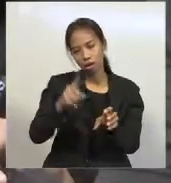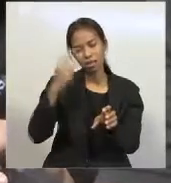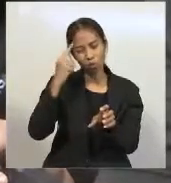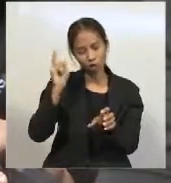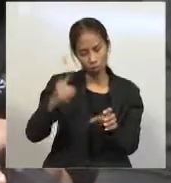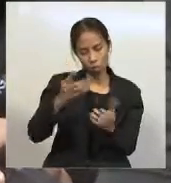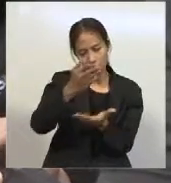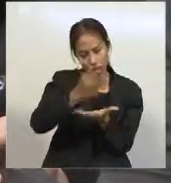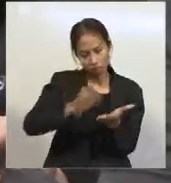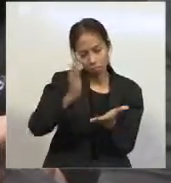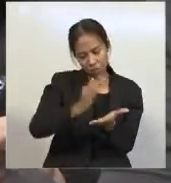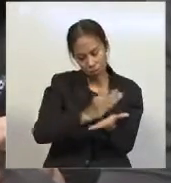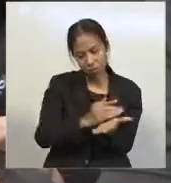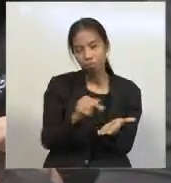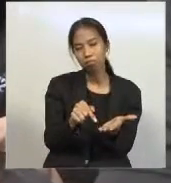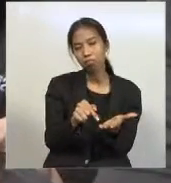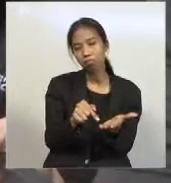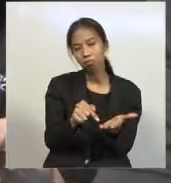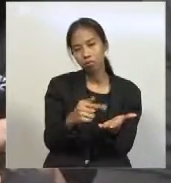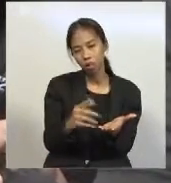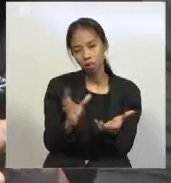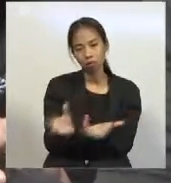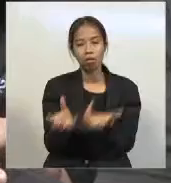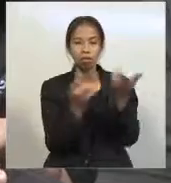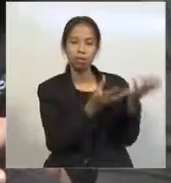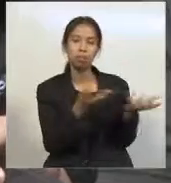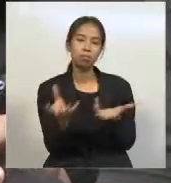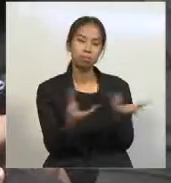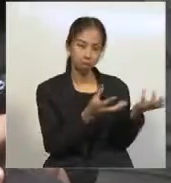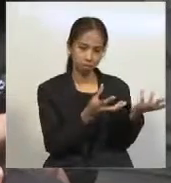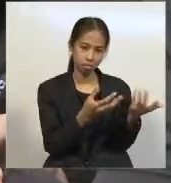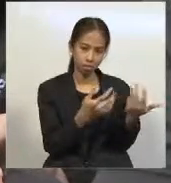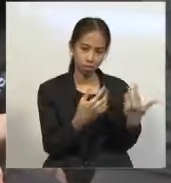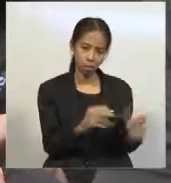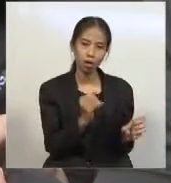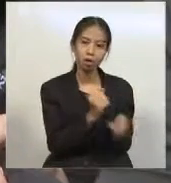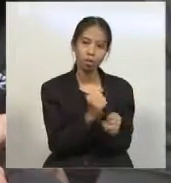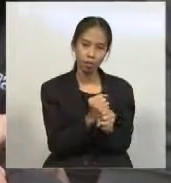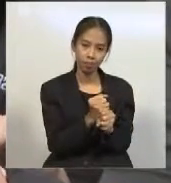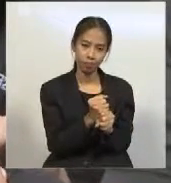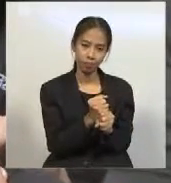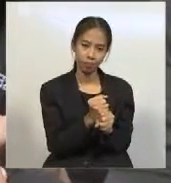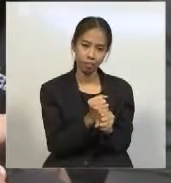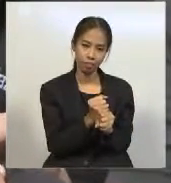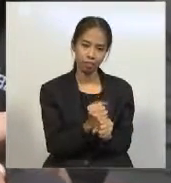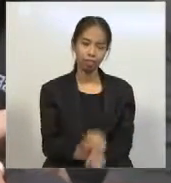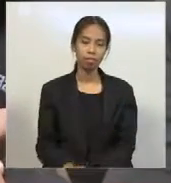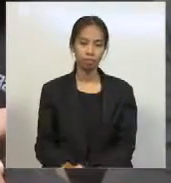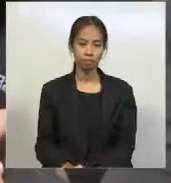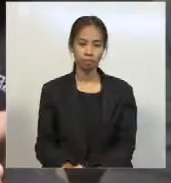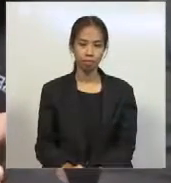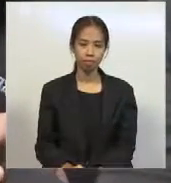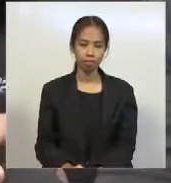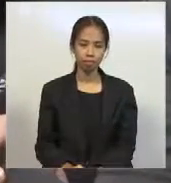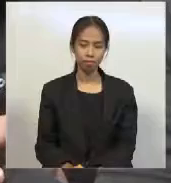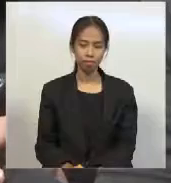วก็นำลำเลียงย่อยๆออกมาแล้วก็มาจัดการในเวรริมฝั่งตรงนั้นนะครับ ส